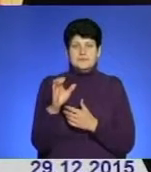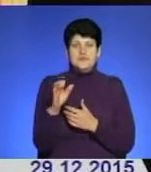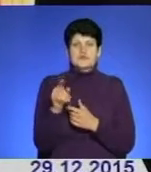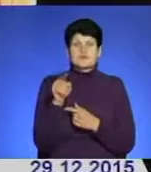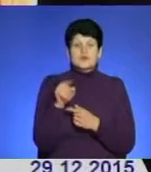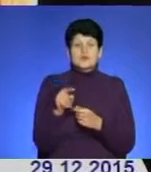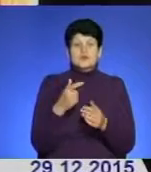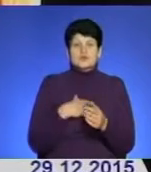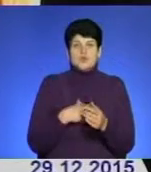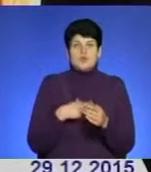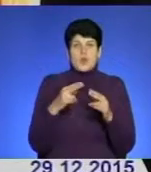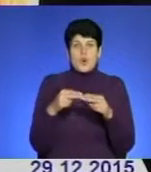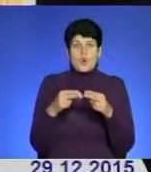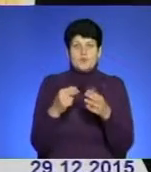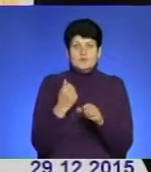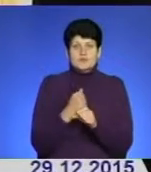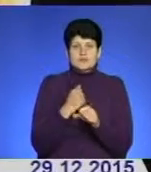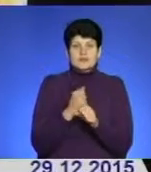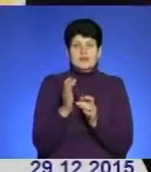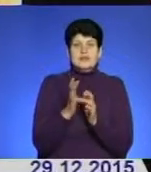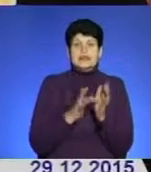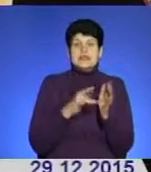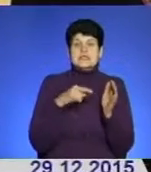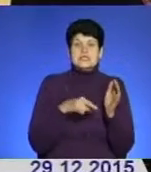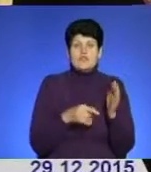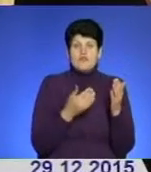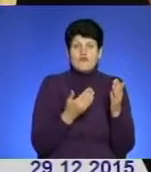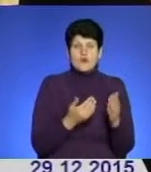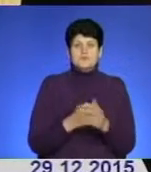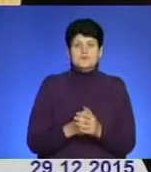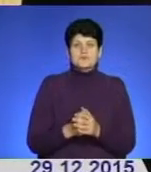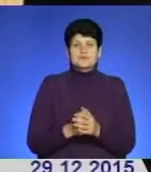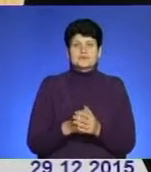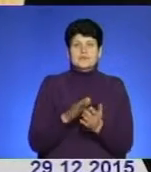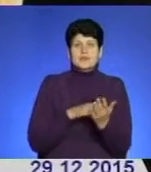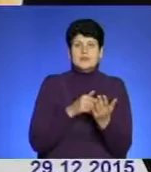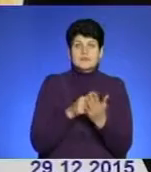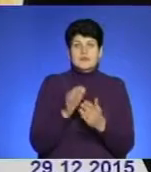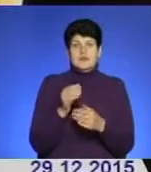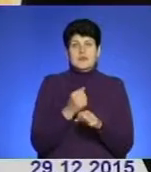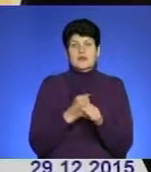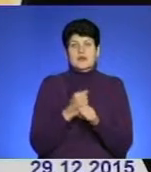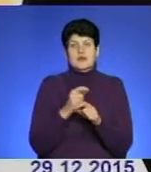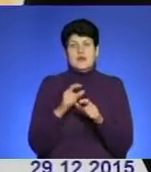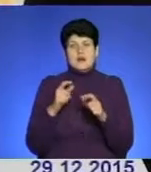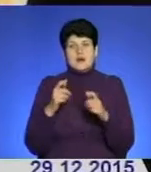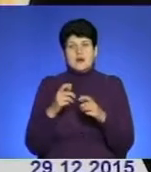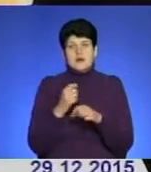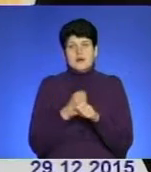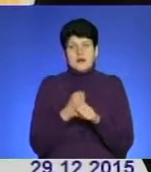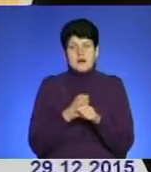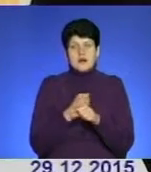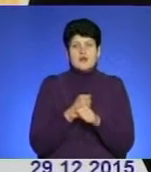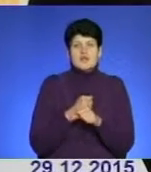собі голубці гарні зробили на Різдво, і маселку, і каву там, і